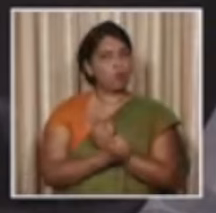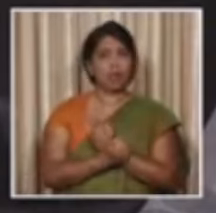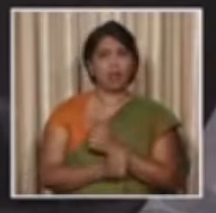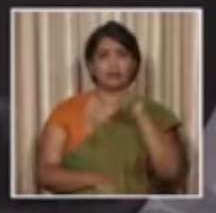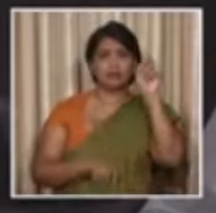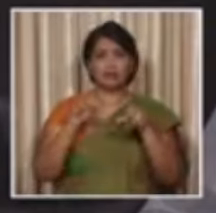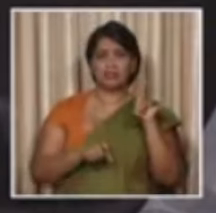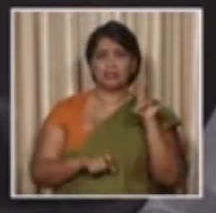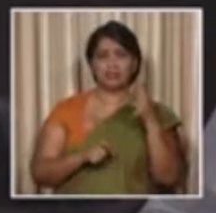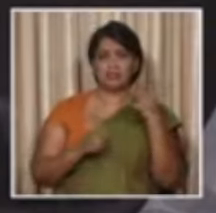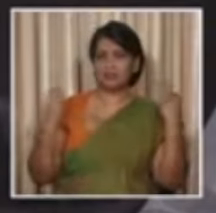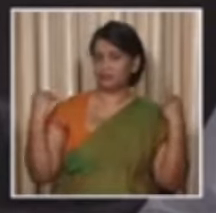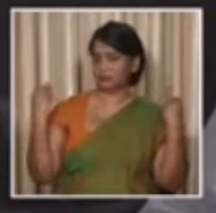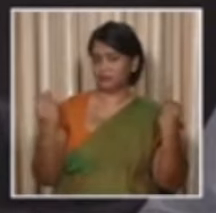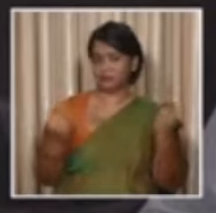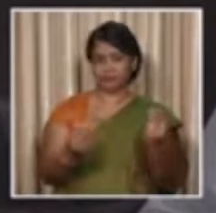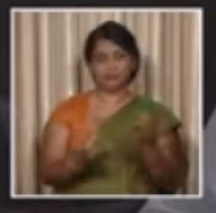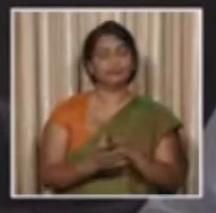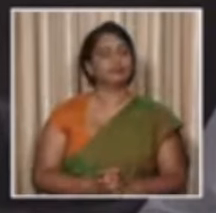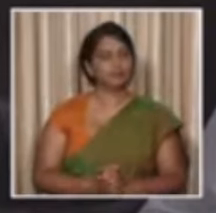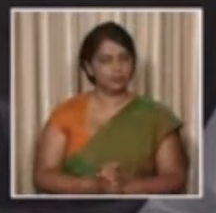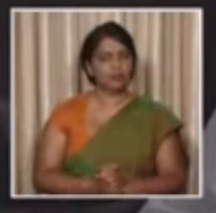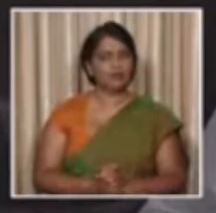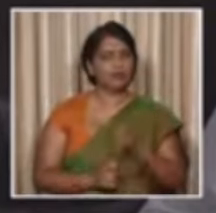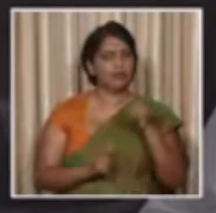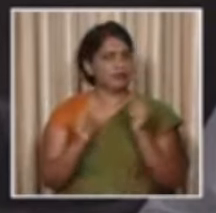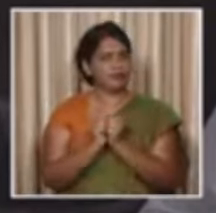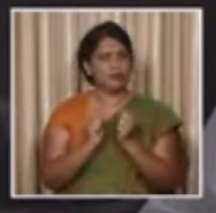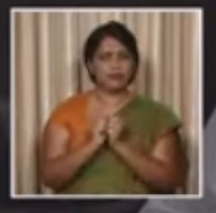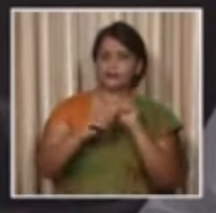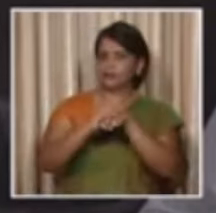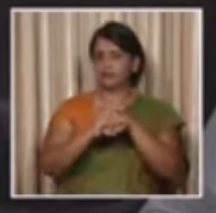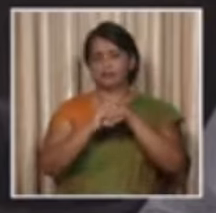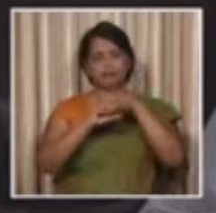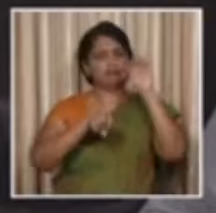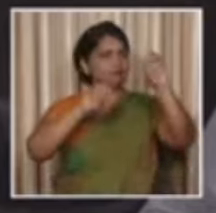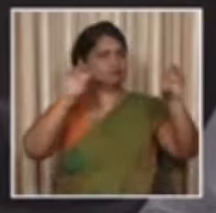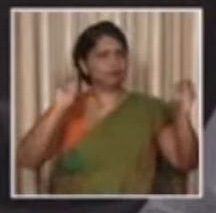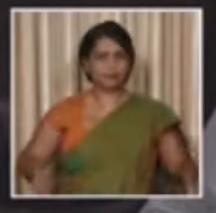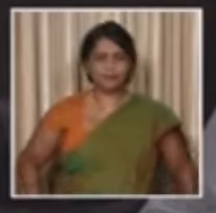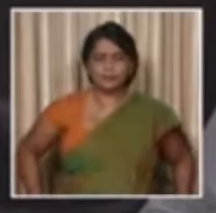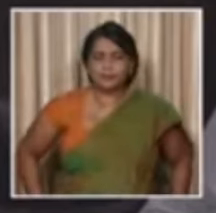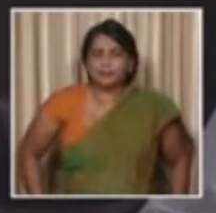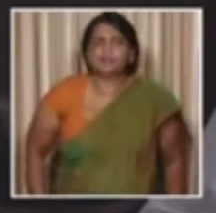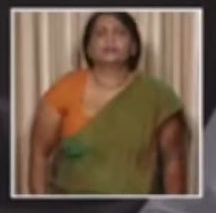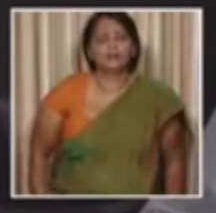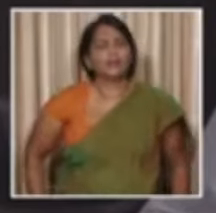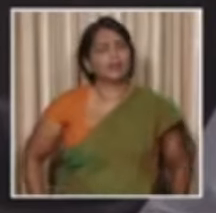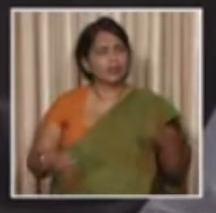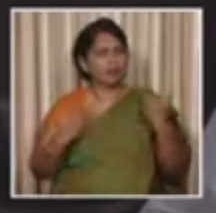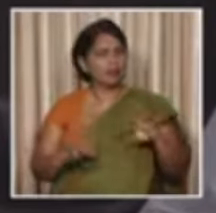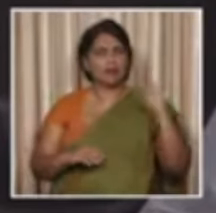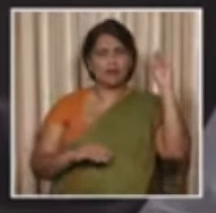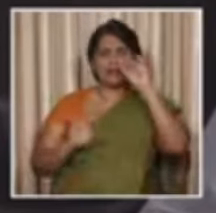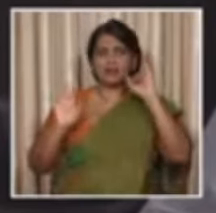வந்து குவிக்கப்பட்டிருந்தார்கள், கடமையில் ஈடுபட்டிருந்தார்கள். அங்கு வந்திருந்த பக்தர்கள் மாலை 6 மணி வரை அங்கிருக்க முடியும் என்று